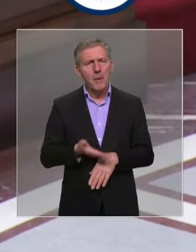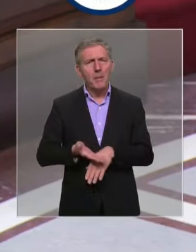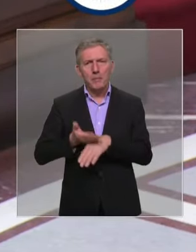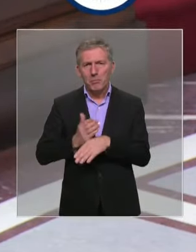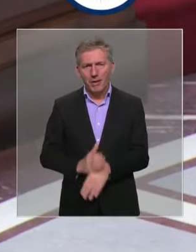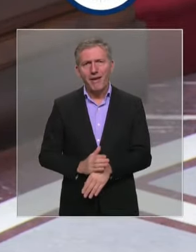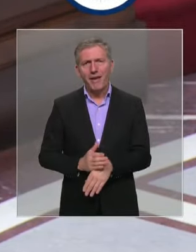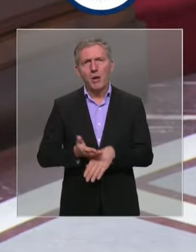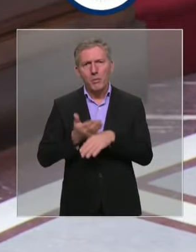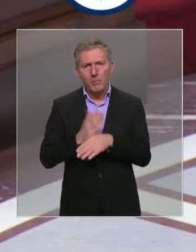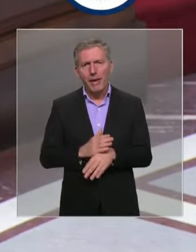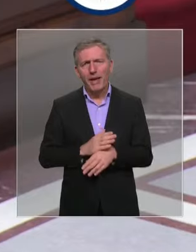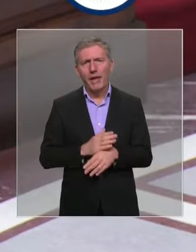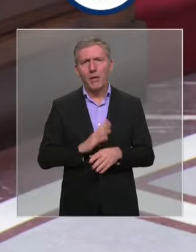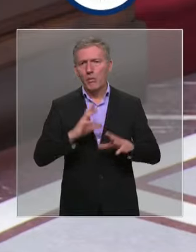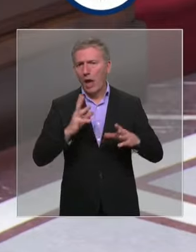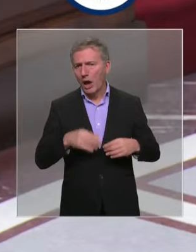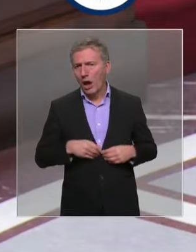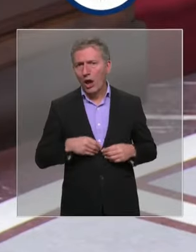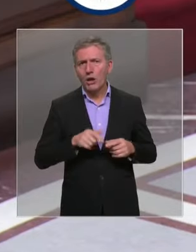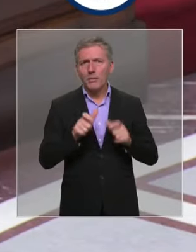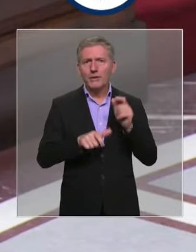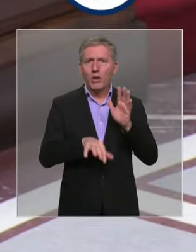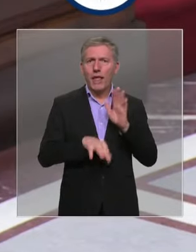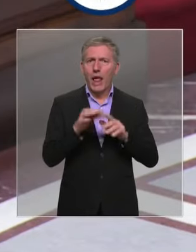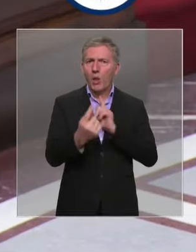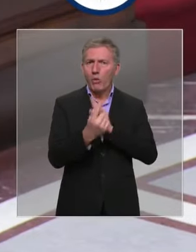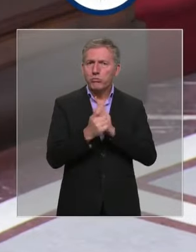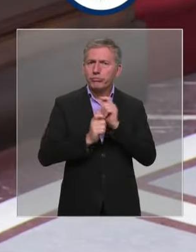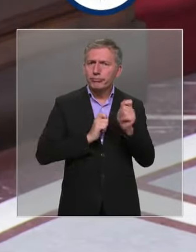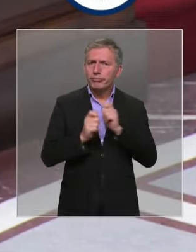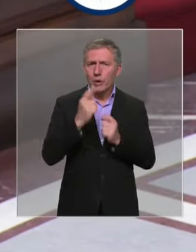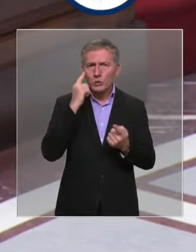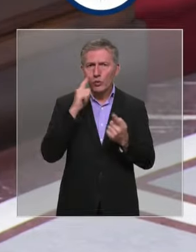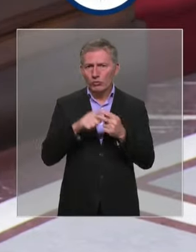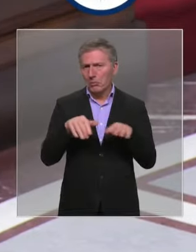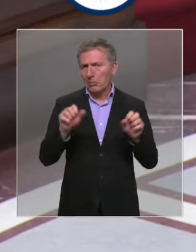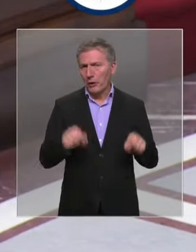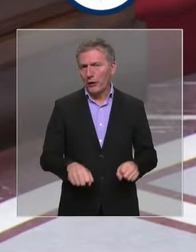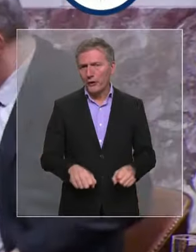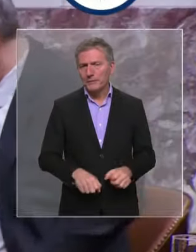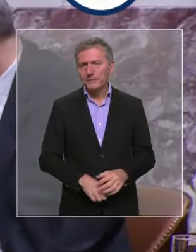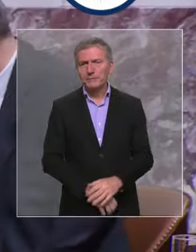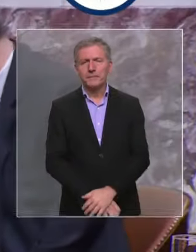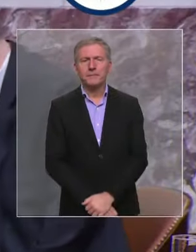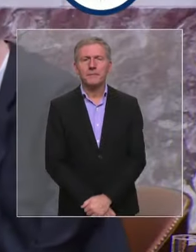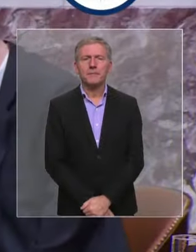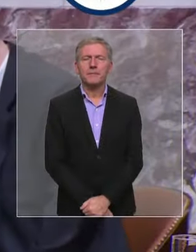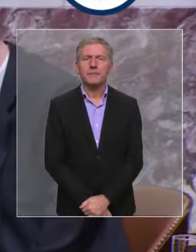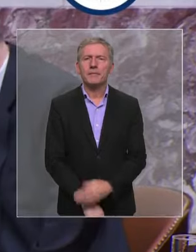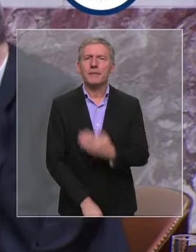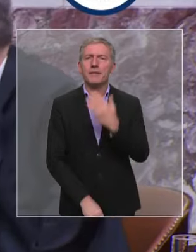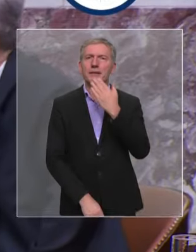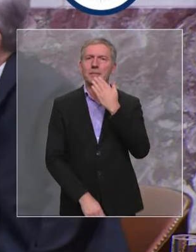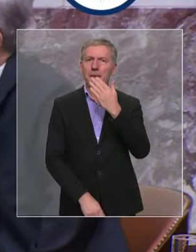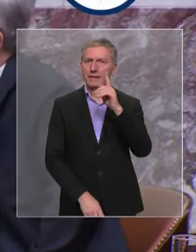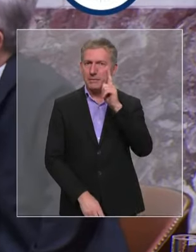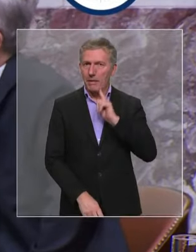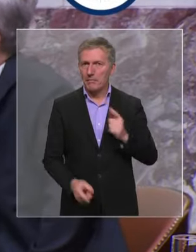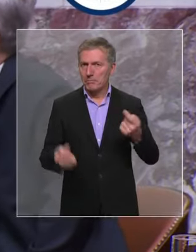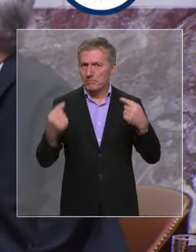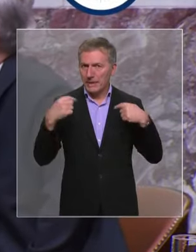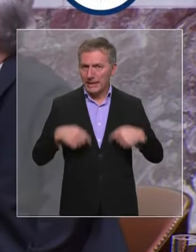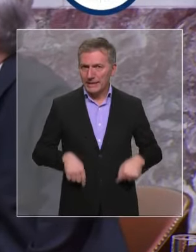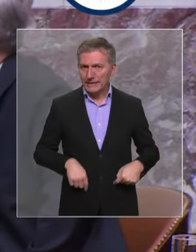je l'ai déjà fait, à recevoir les élus qui voudraient m'entretenir de ce sujet-là. Je vous remercie, Madame la